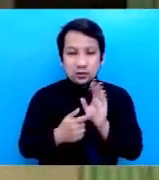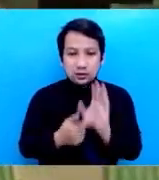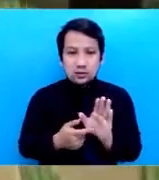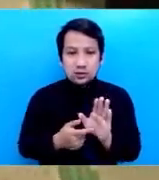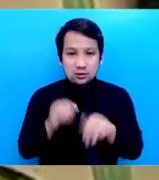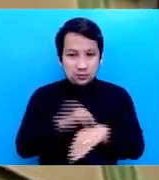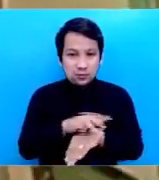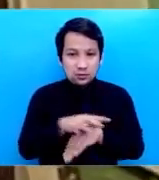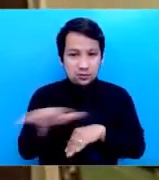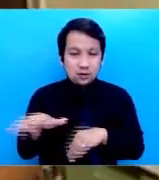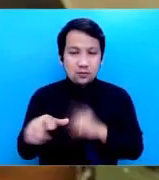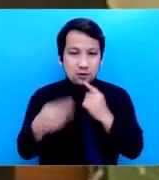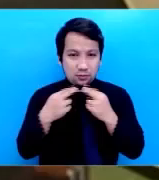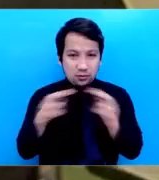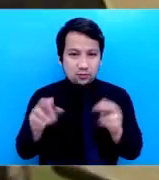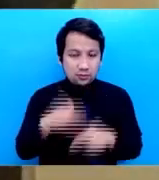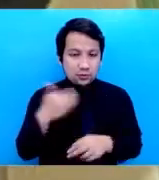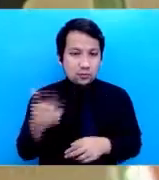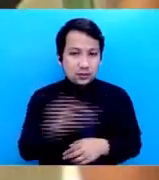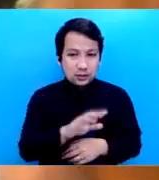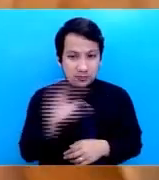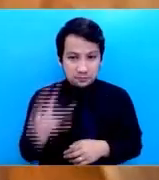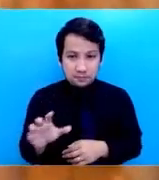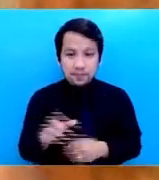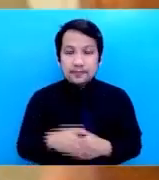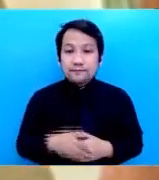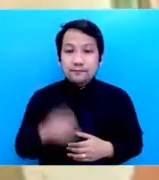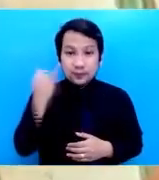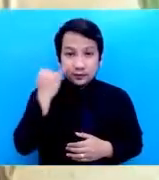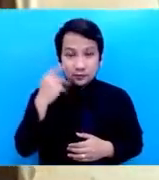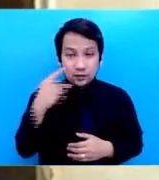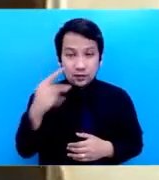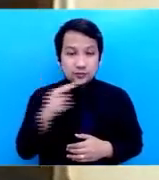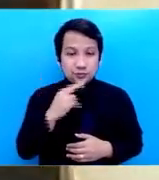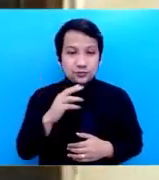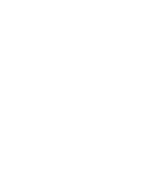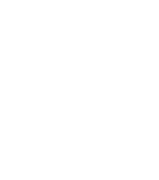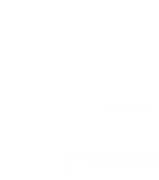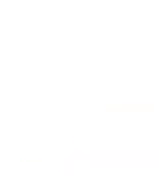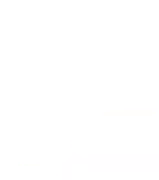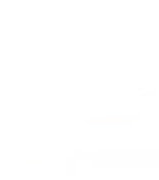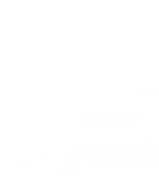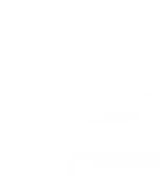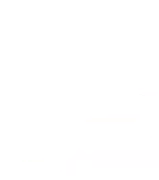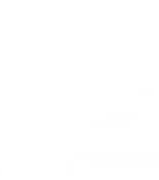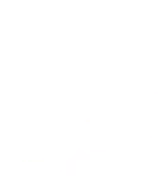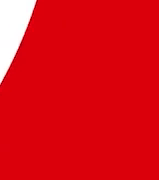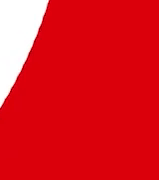Nagbabalita mula sa frontline, Justine Punsalang, News 5.